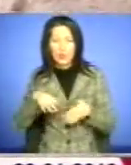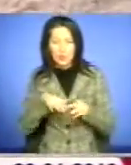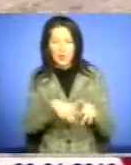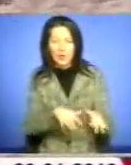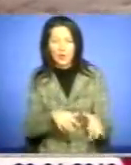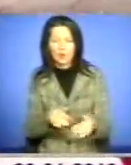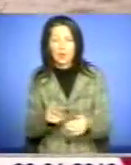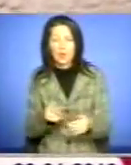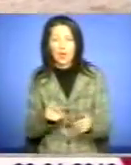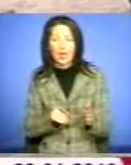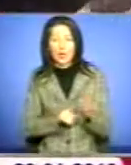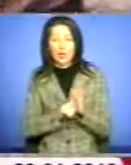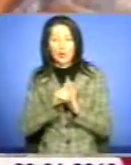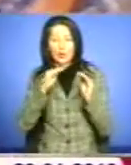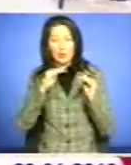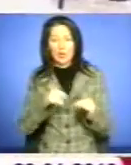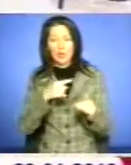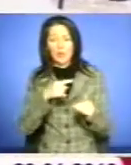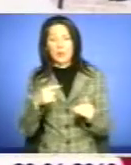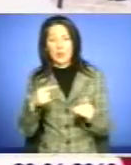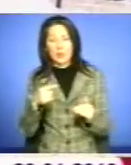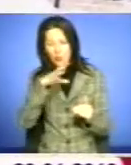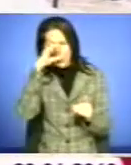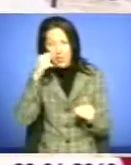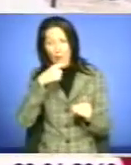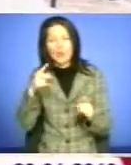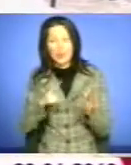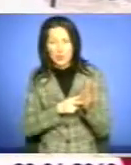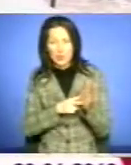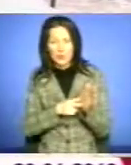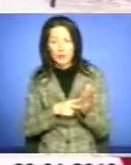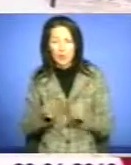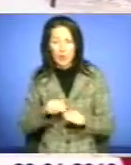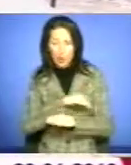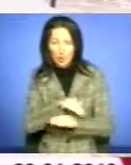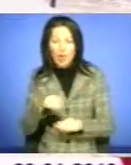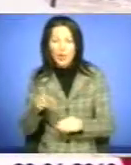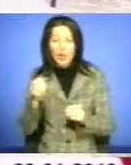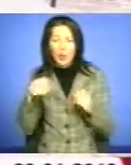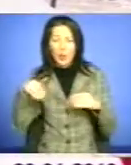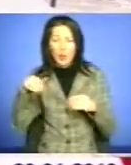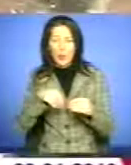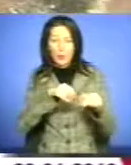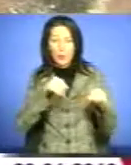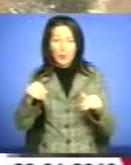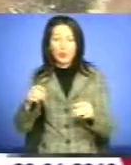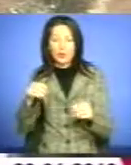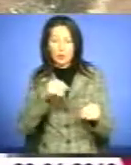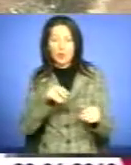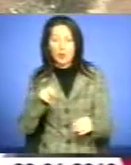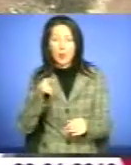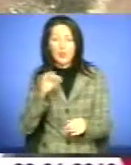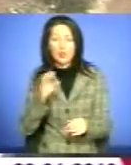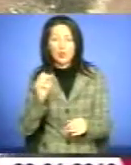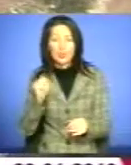знижуватиметься до мінус 7. Тротуари посипатимуть піском або піщано-сольовою сумішю. Дороги – сіллю. По місту